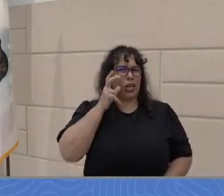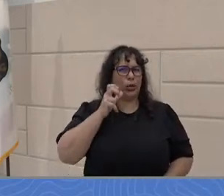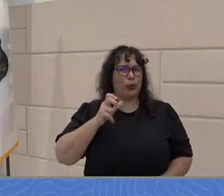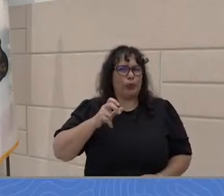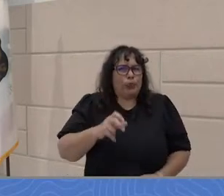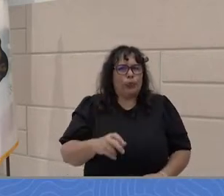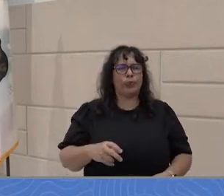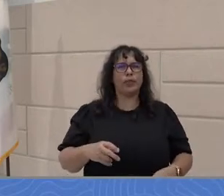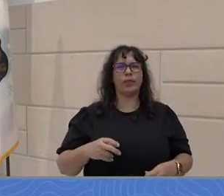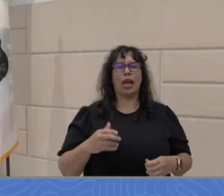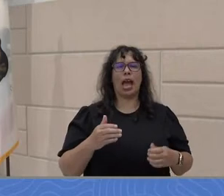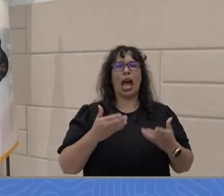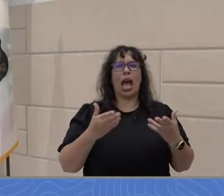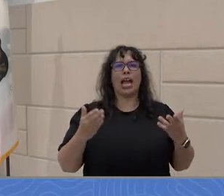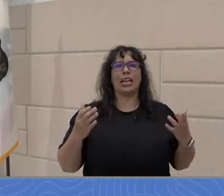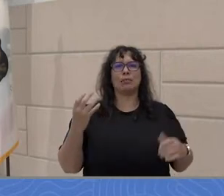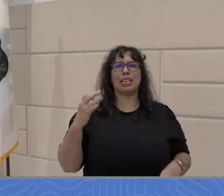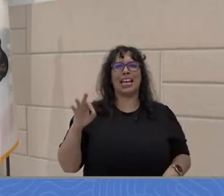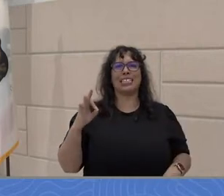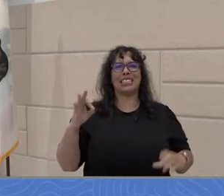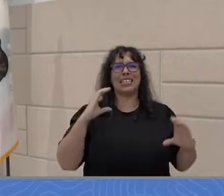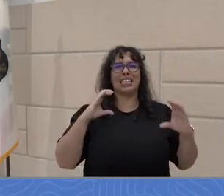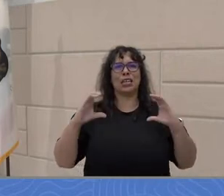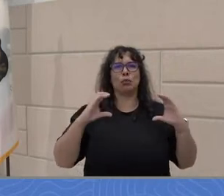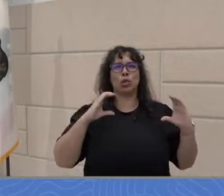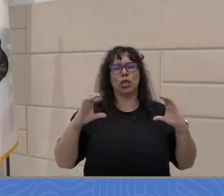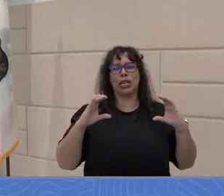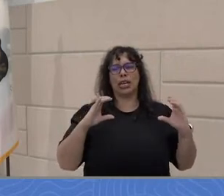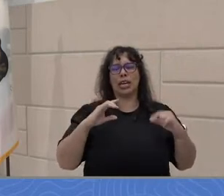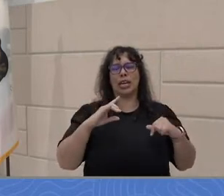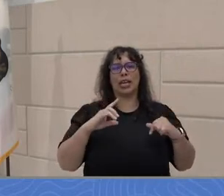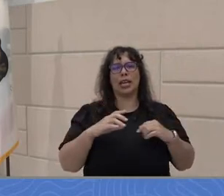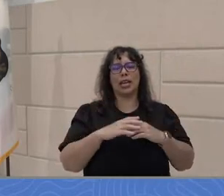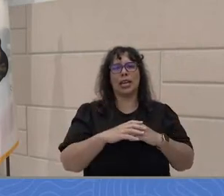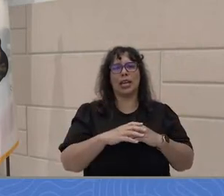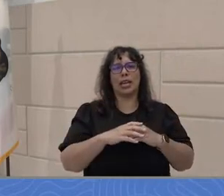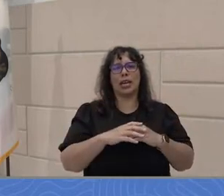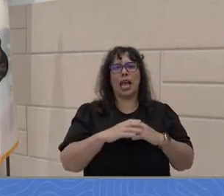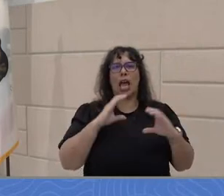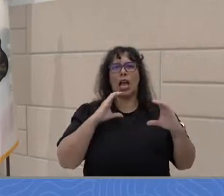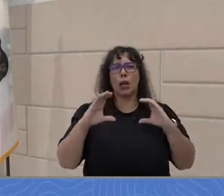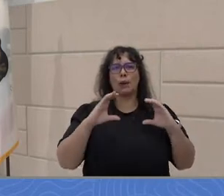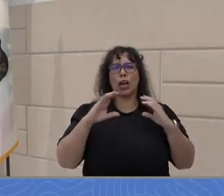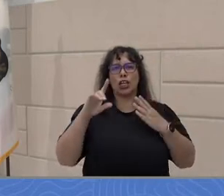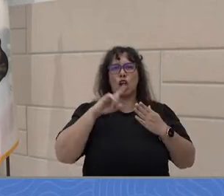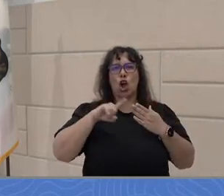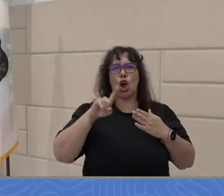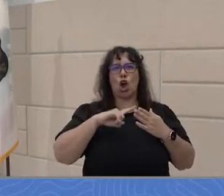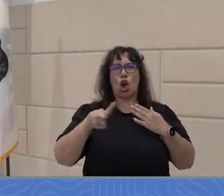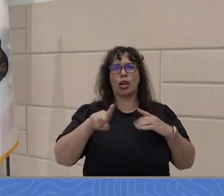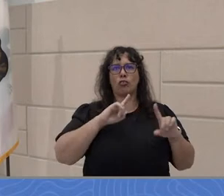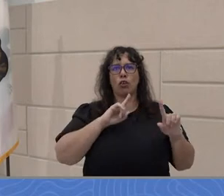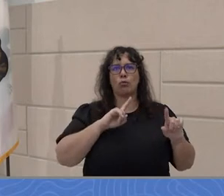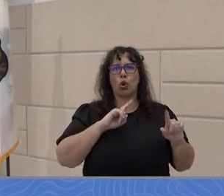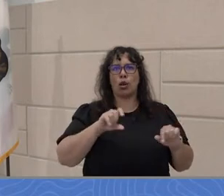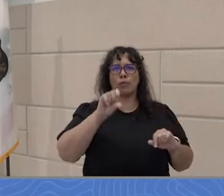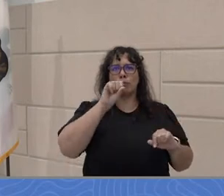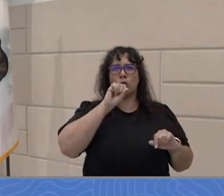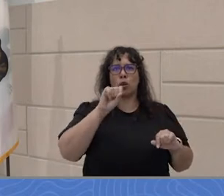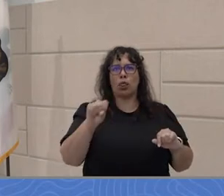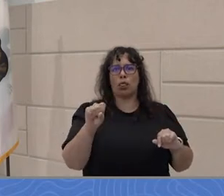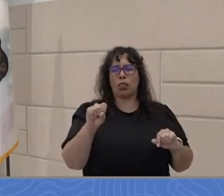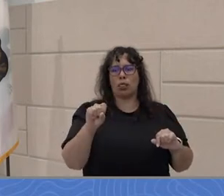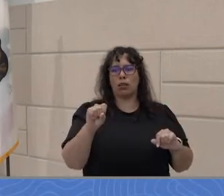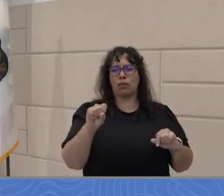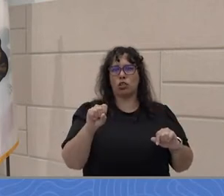Yoranga គាត់ចង់ជជែកអំពីទំនាក់ទំនងគាត់ចង់ជជែកអំពីការឆែកការ